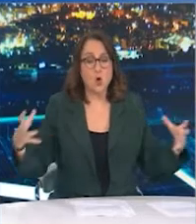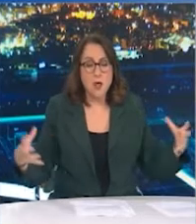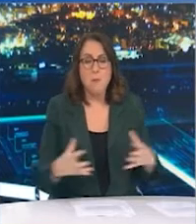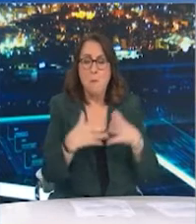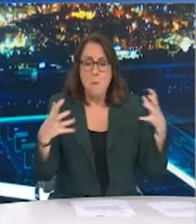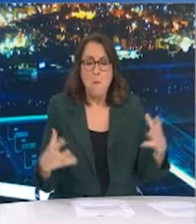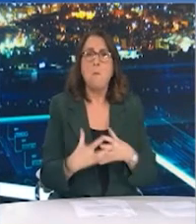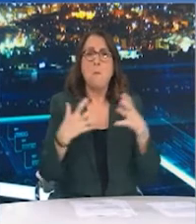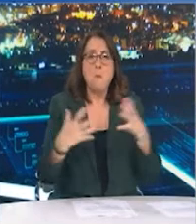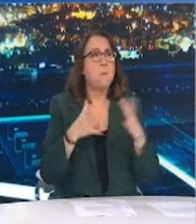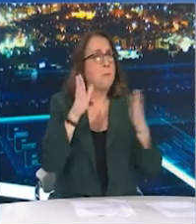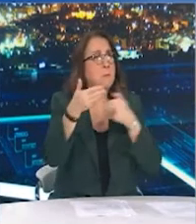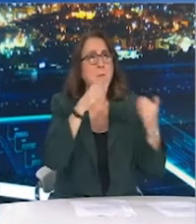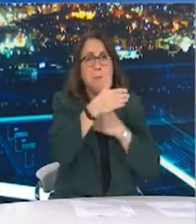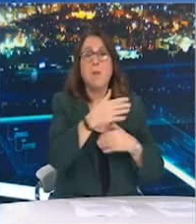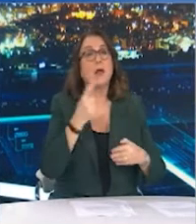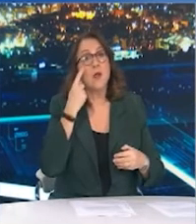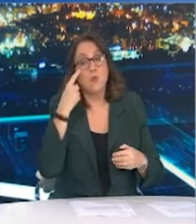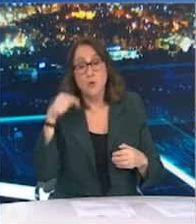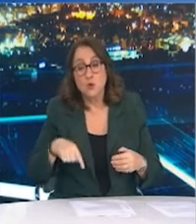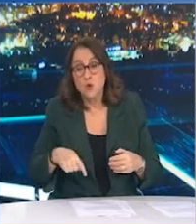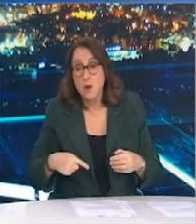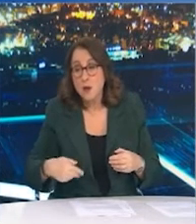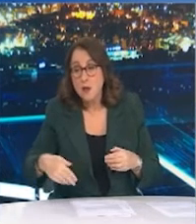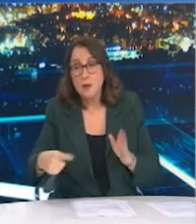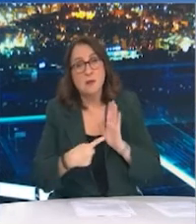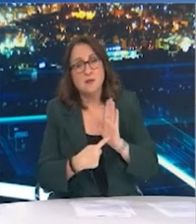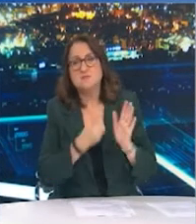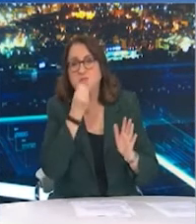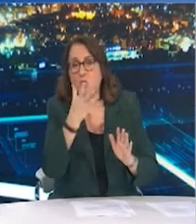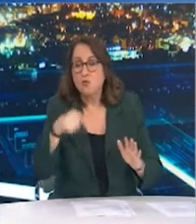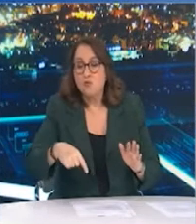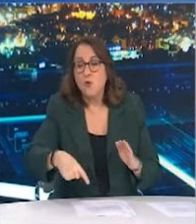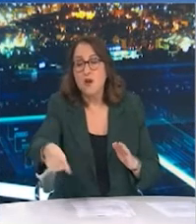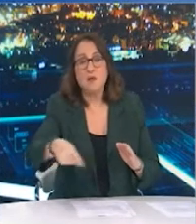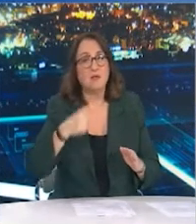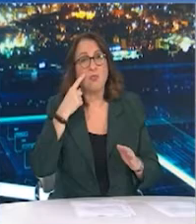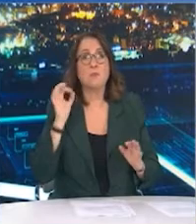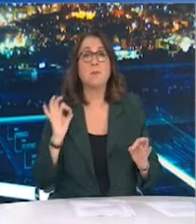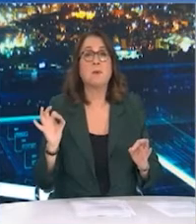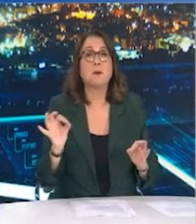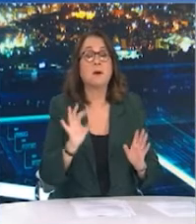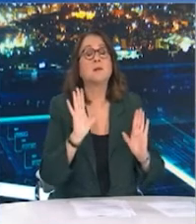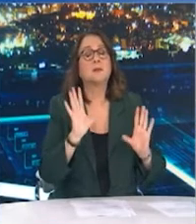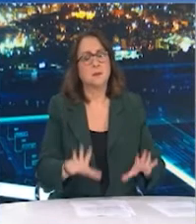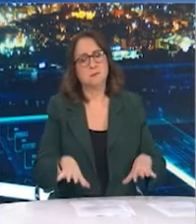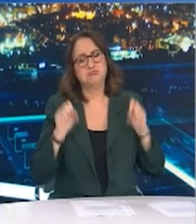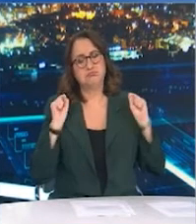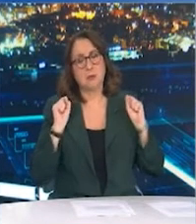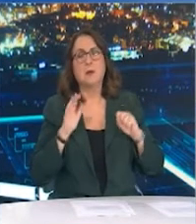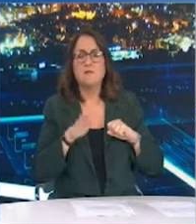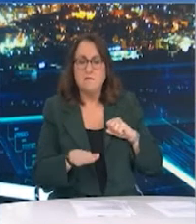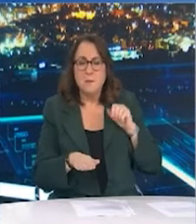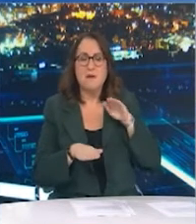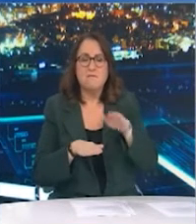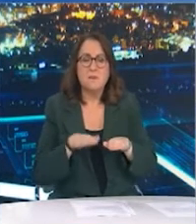μας είναι ιδιαίτερα προσεκτικές. Πάμε βήμα-βήμα, ιδιαίτερα εν αναμονή των επιδημιολογικών δεδομένων. Δεν πρέπει να ξεχνάμε ότι